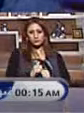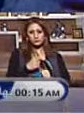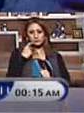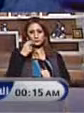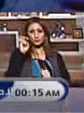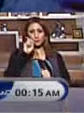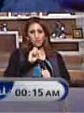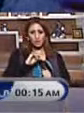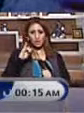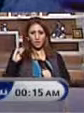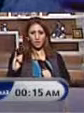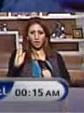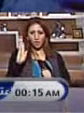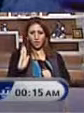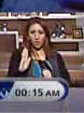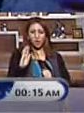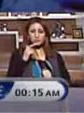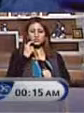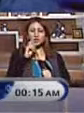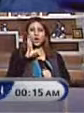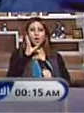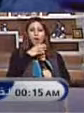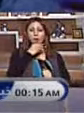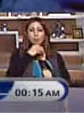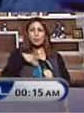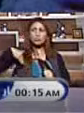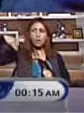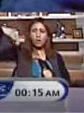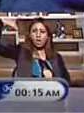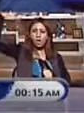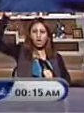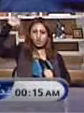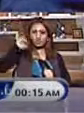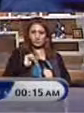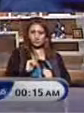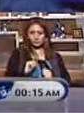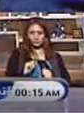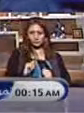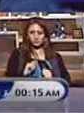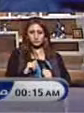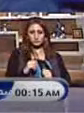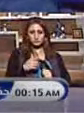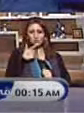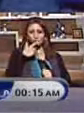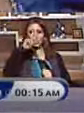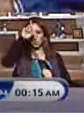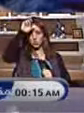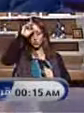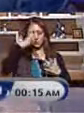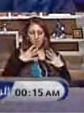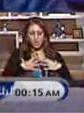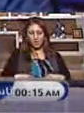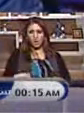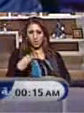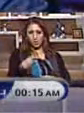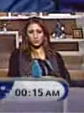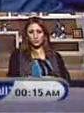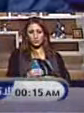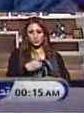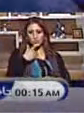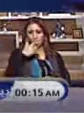بن عباده كان ابوه طويل جدا وكان هو كذلك فاعطى سرواله للرجل الرومي قال البسه سروان اللي